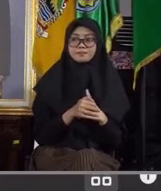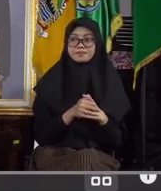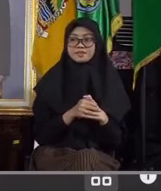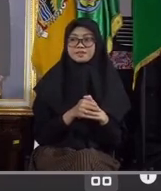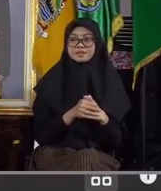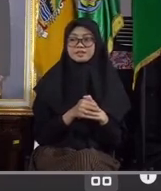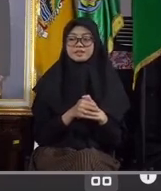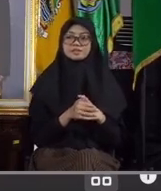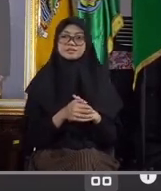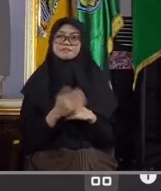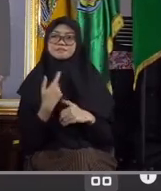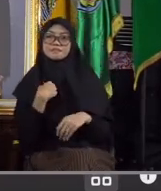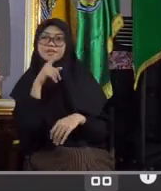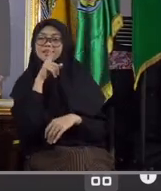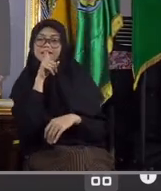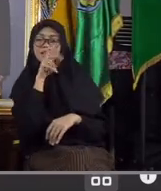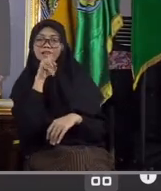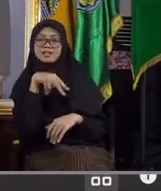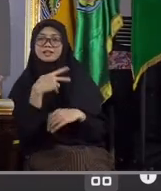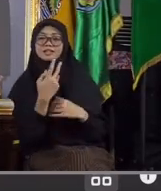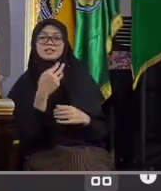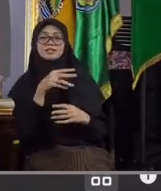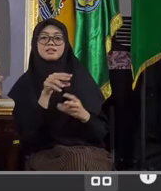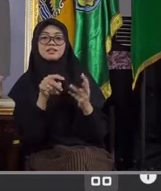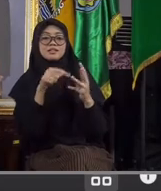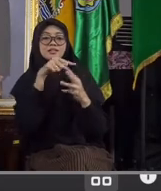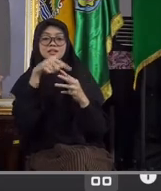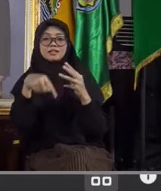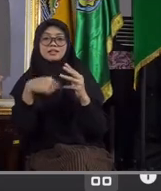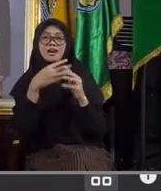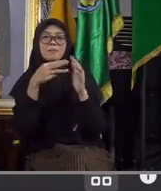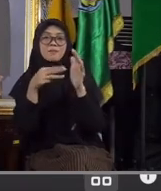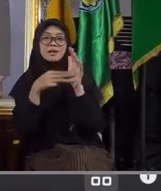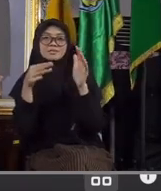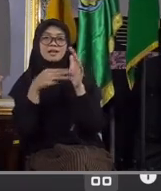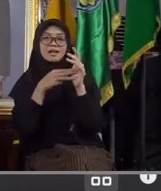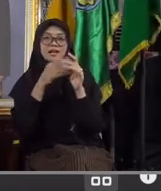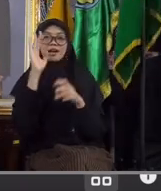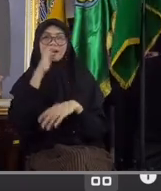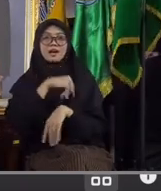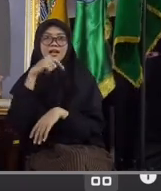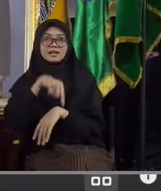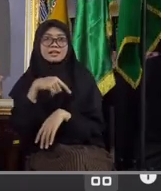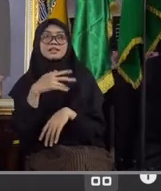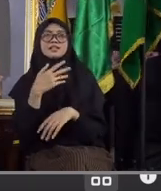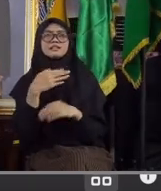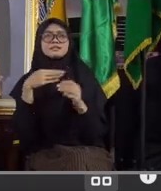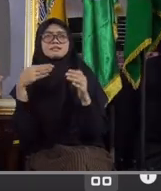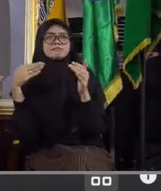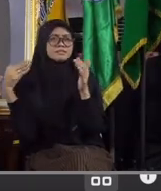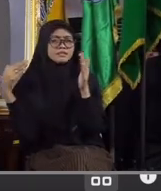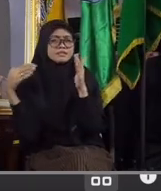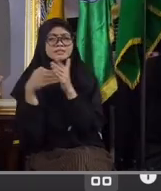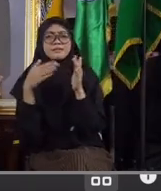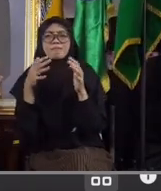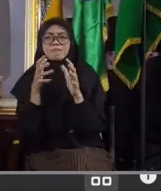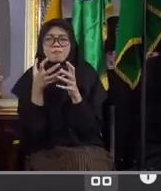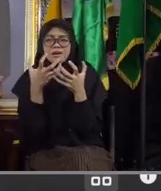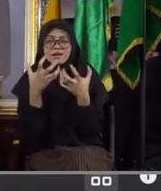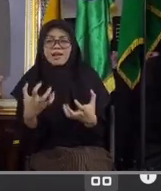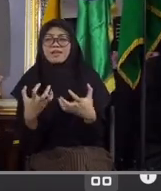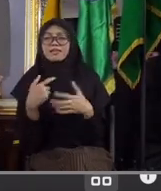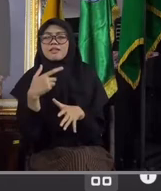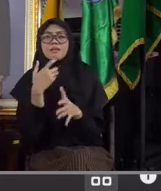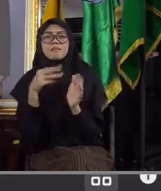Ya. Pak Lurah. Ya. 3 persoalan yang hari ini jenengan hadapi dan berat di kelurahan jenengan,